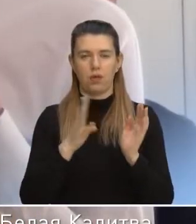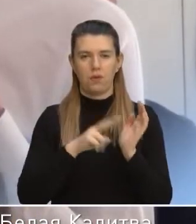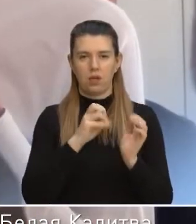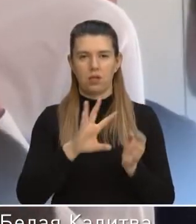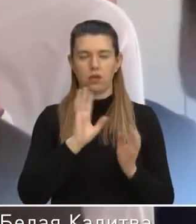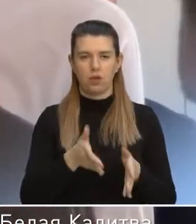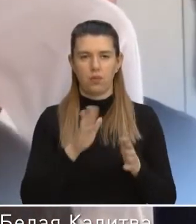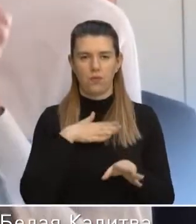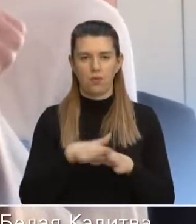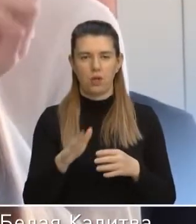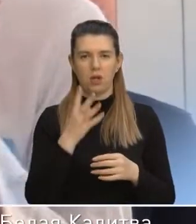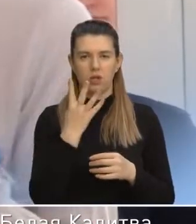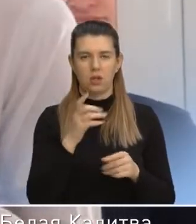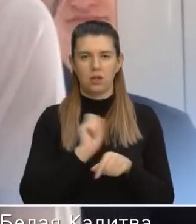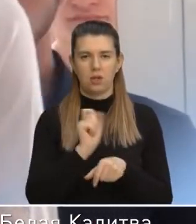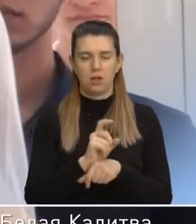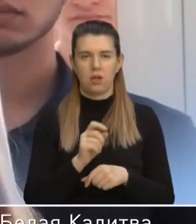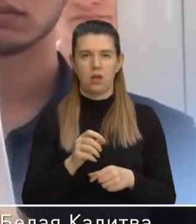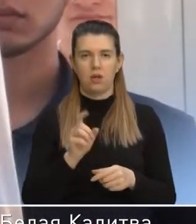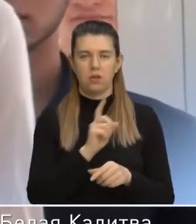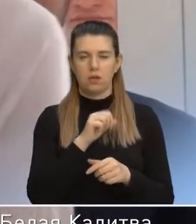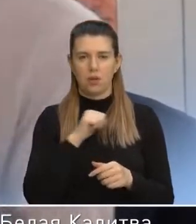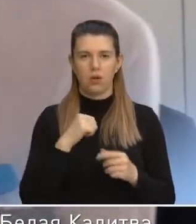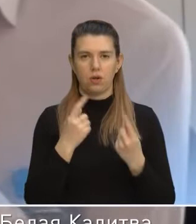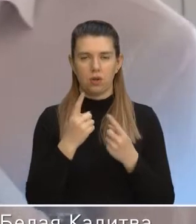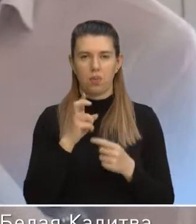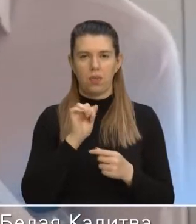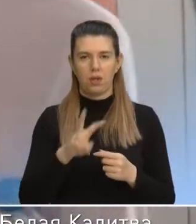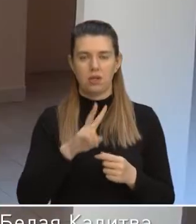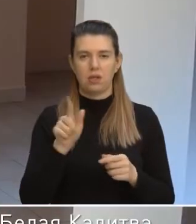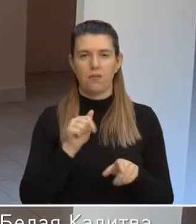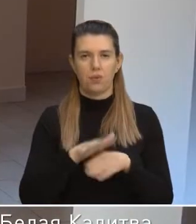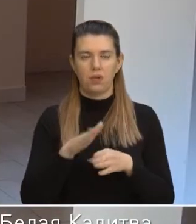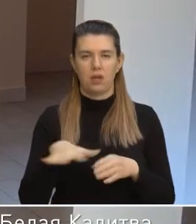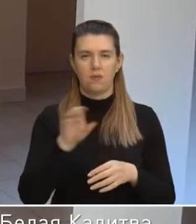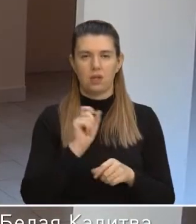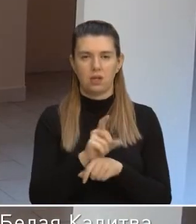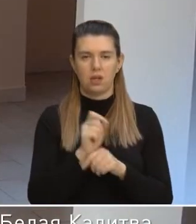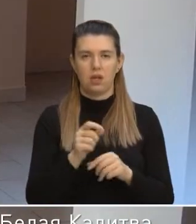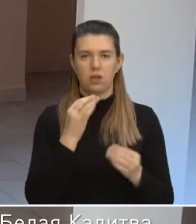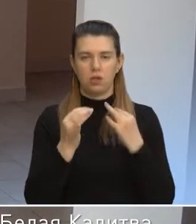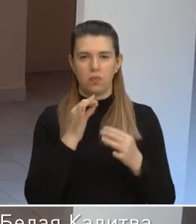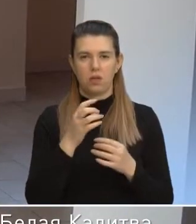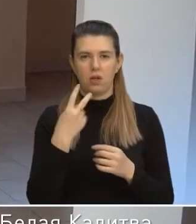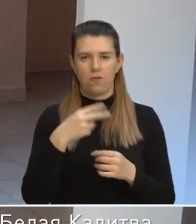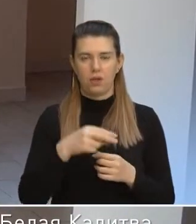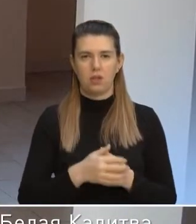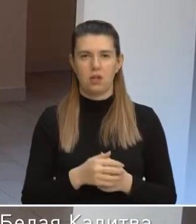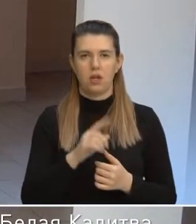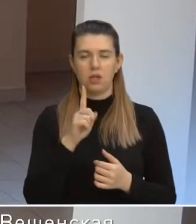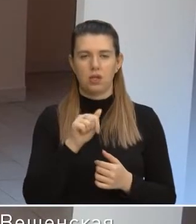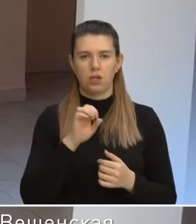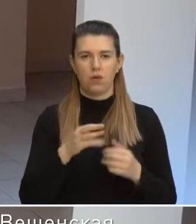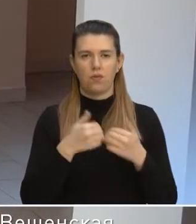девятиклассники должны будут выполнить 4 задания. Максимальное количество баллов за выполнение всех заданий собеседования – 20.